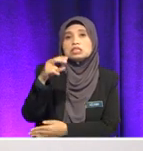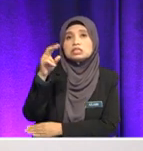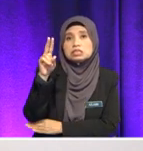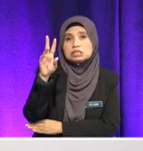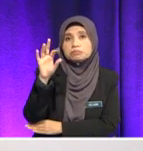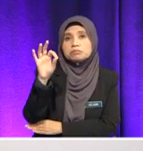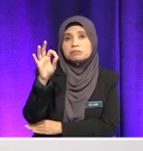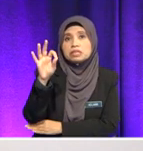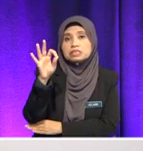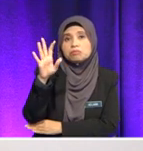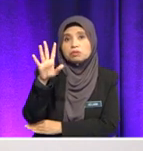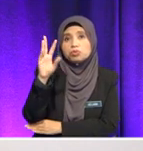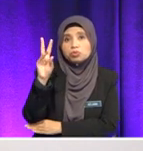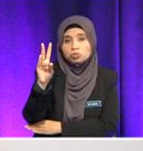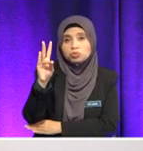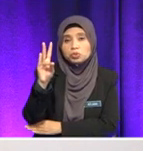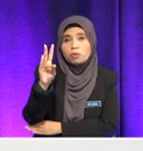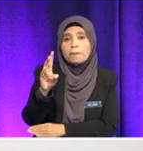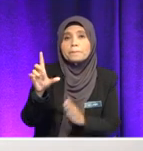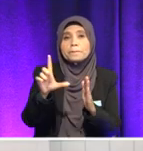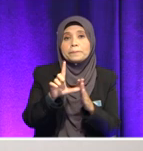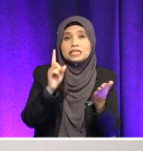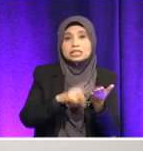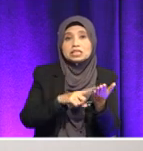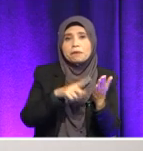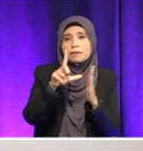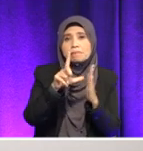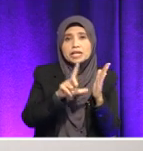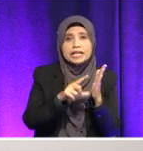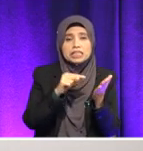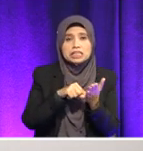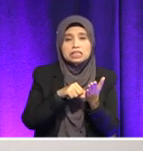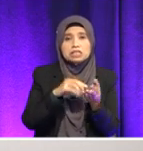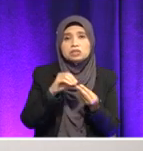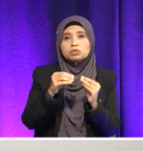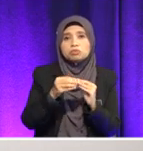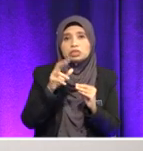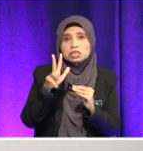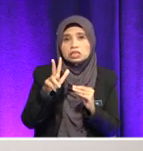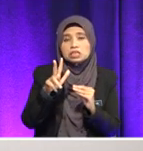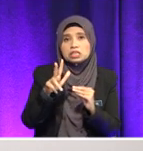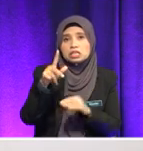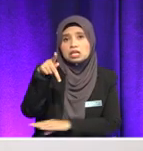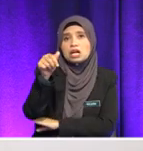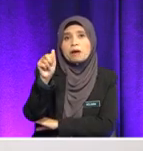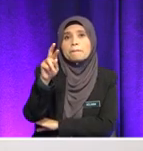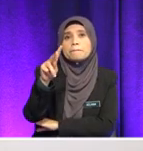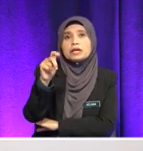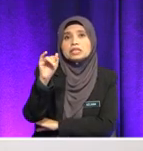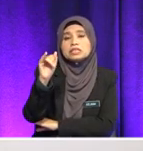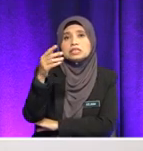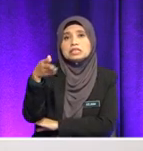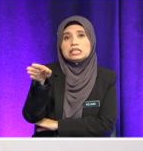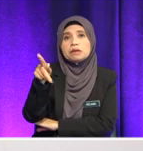untuk membincangkan draft pelembagaan ini yang ketiga soal